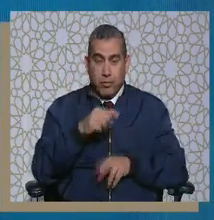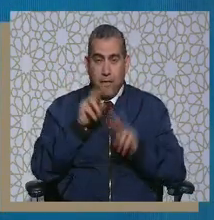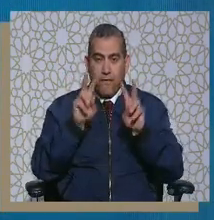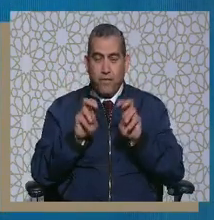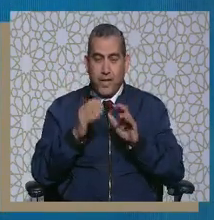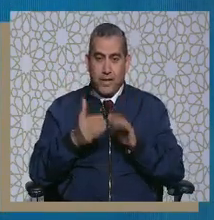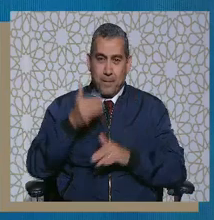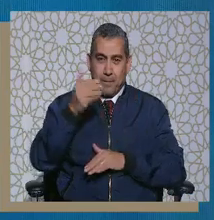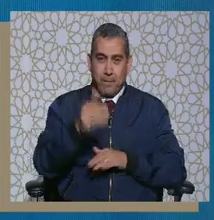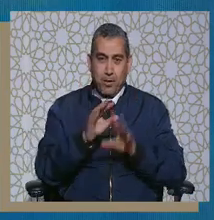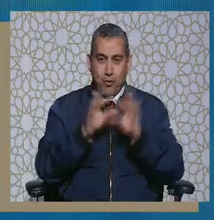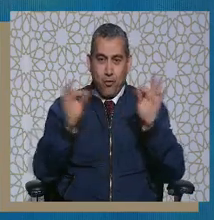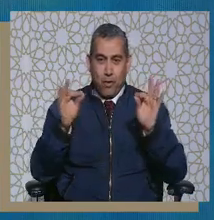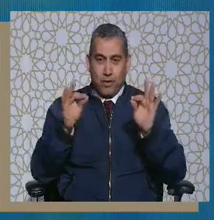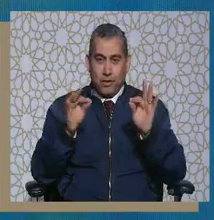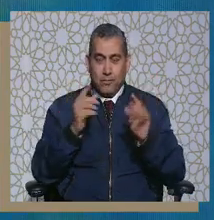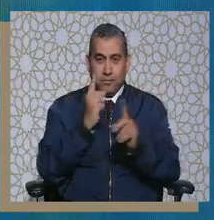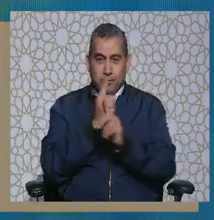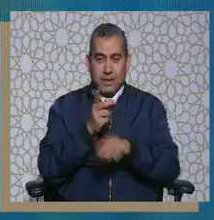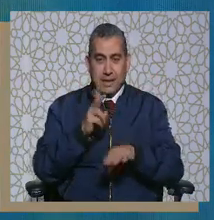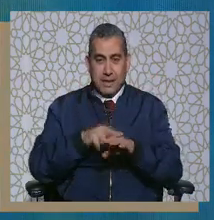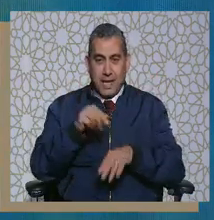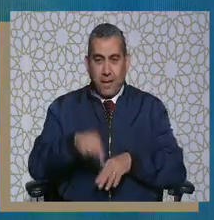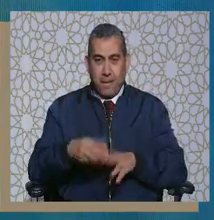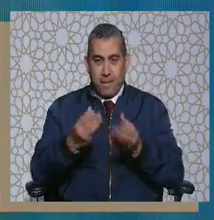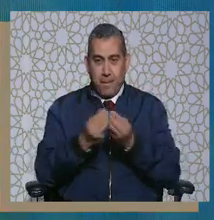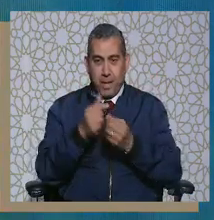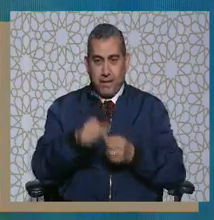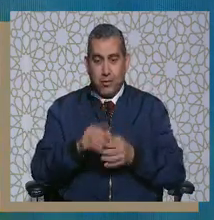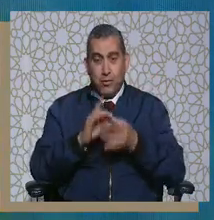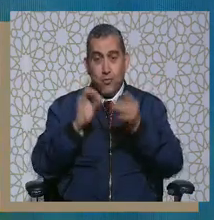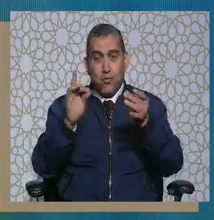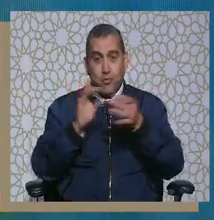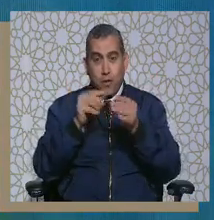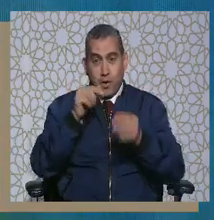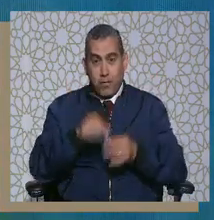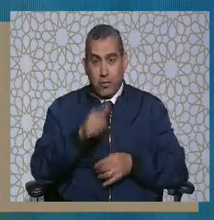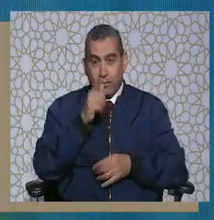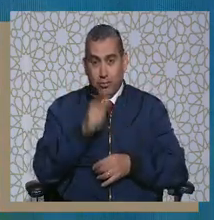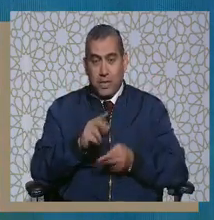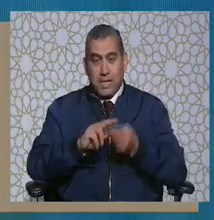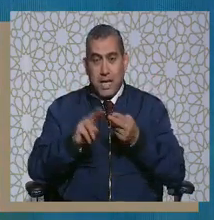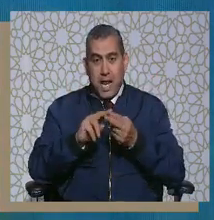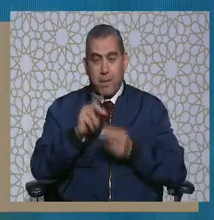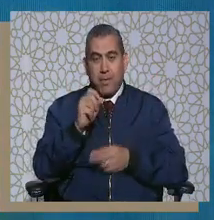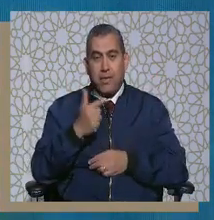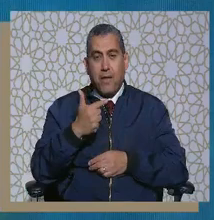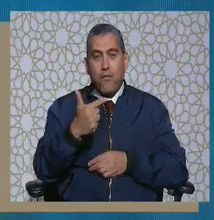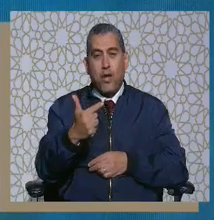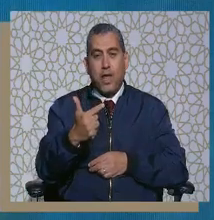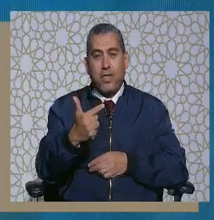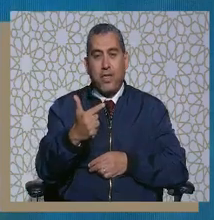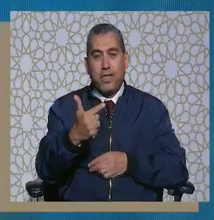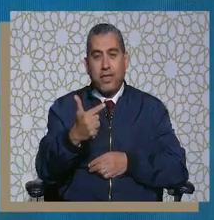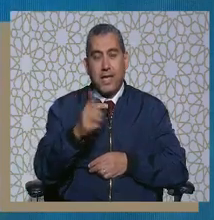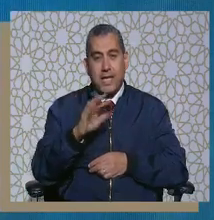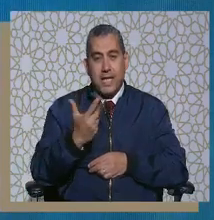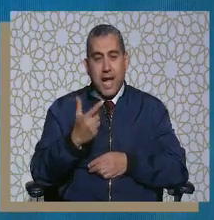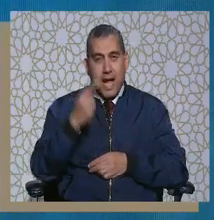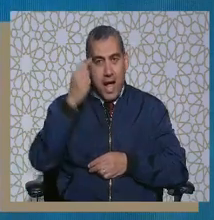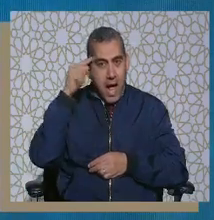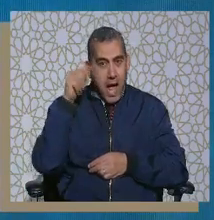الفاصل ونرجع لكم مره تانيه ونكلم عن سلام تفويض وازاي نقدر